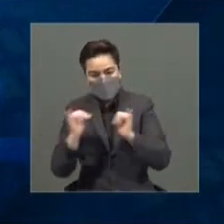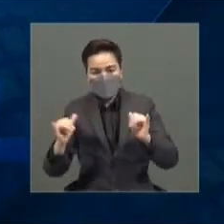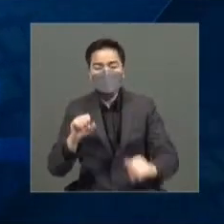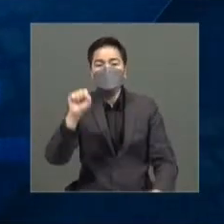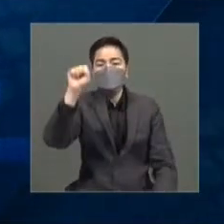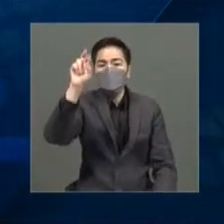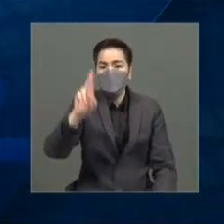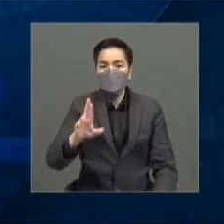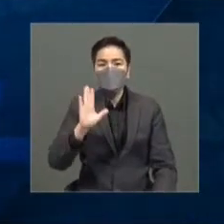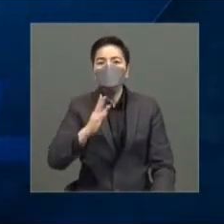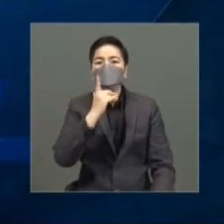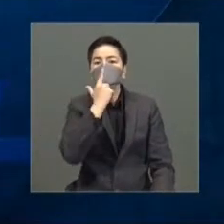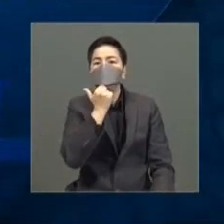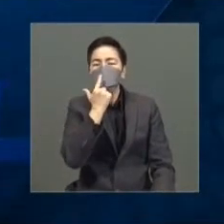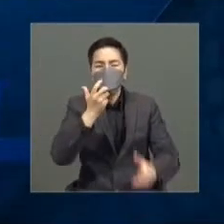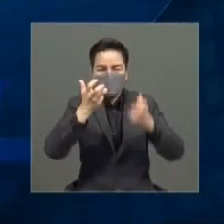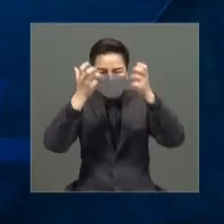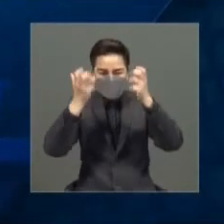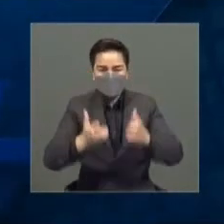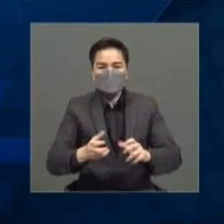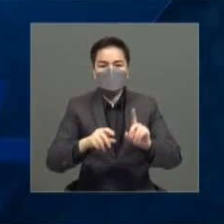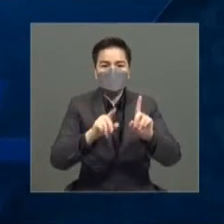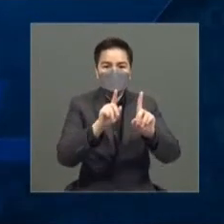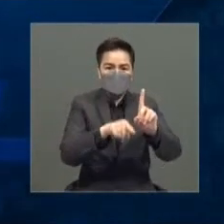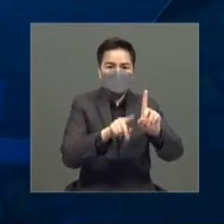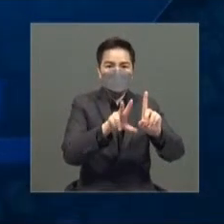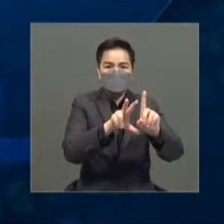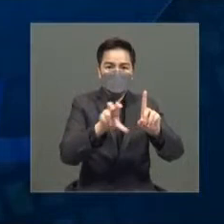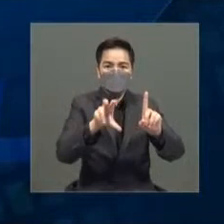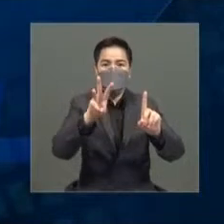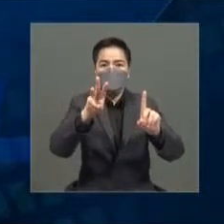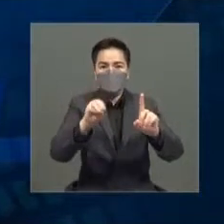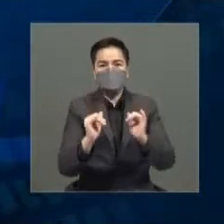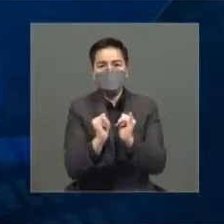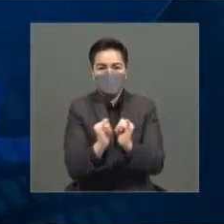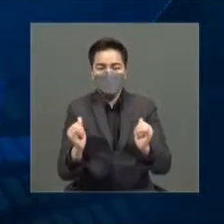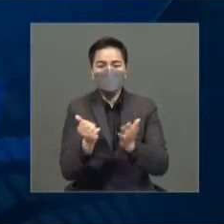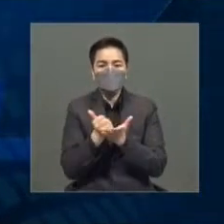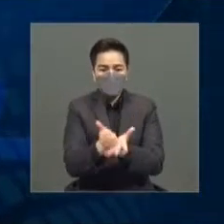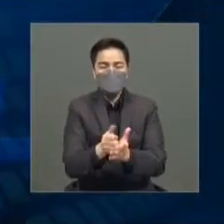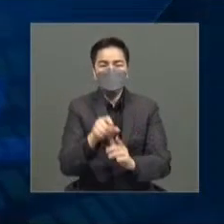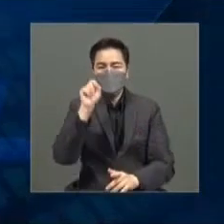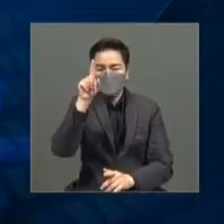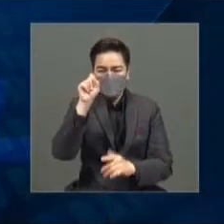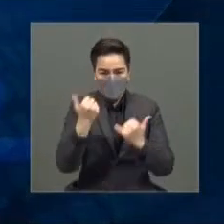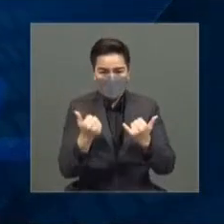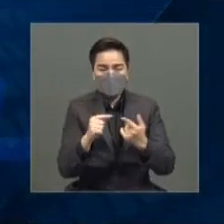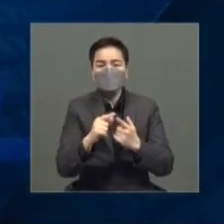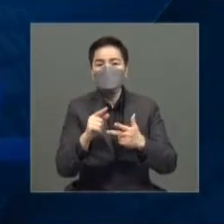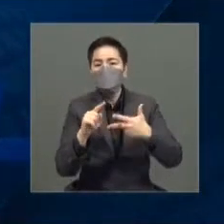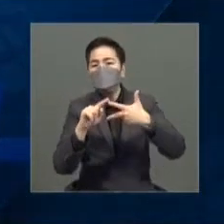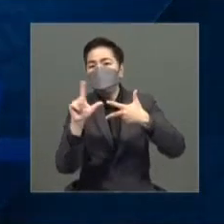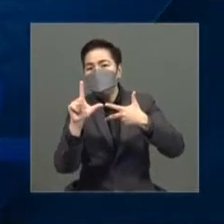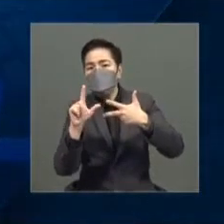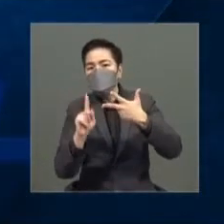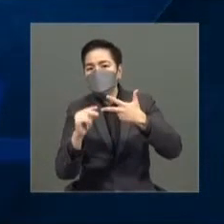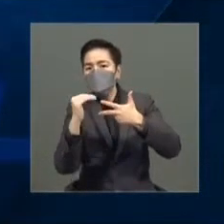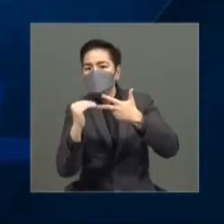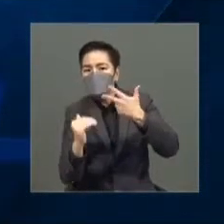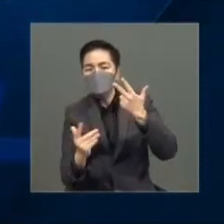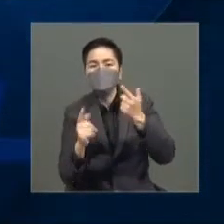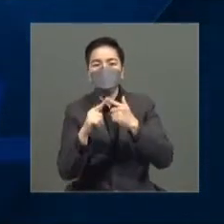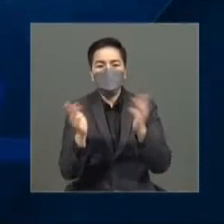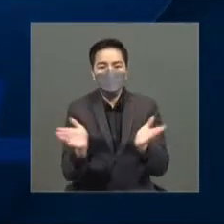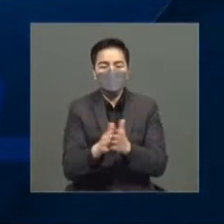องสำหรับผู้ป่วยสีแดงวิกฤต 1,360 เตียงที่เหลือก็เป็นสีเหลืองสีเขียวนะคะก็จะมี